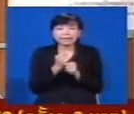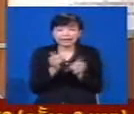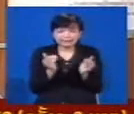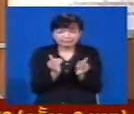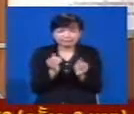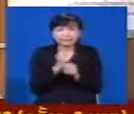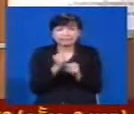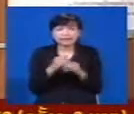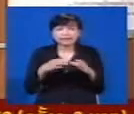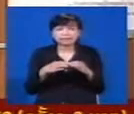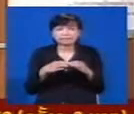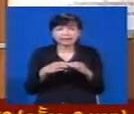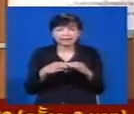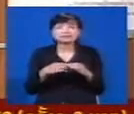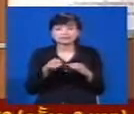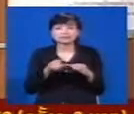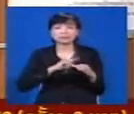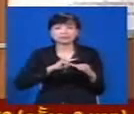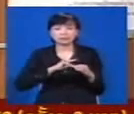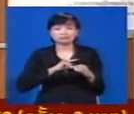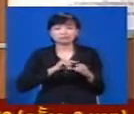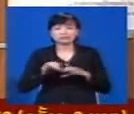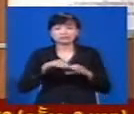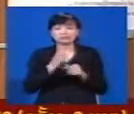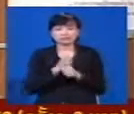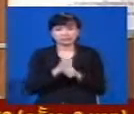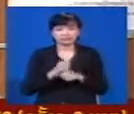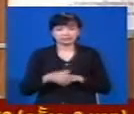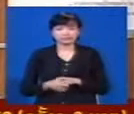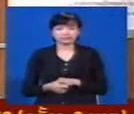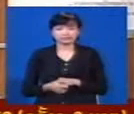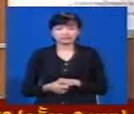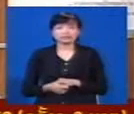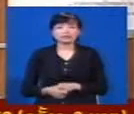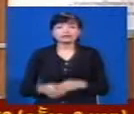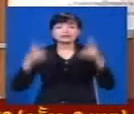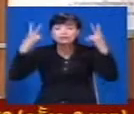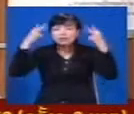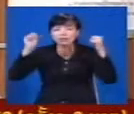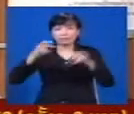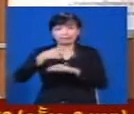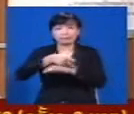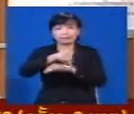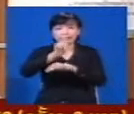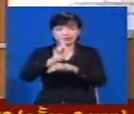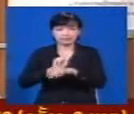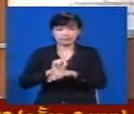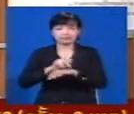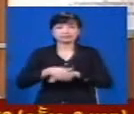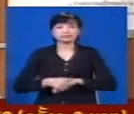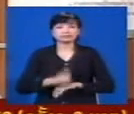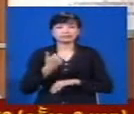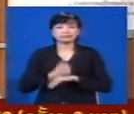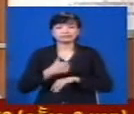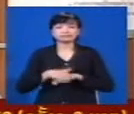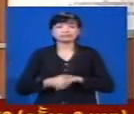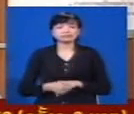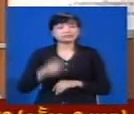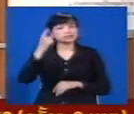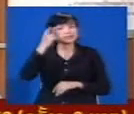เห็นกลับเข้าไปสู่เวทีใหญ่ที่ท่านนายกรัฐมนตรีเป็นประธานนะครับก็คาดว่าน่าจะใช้เวลา